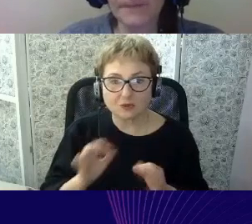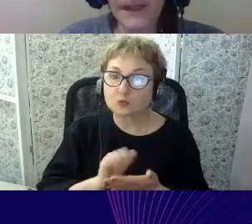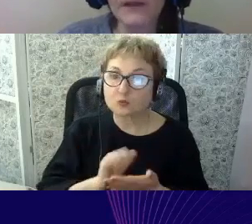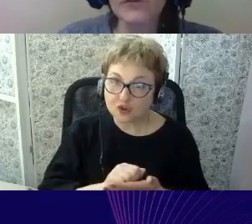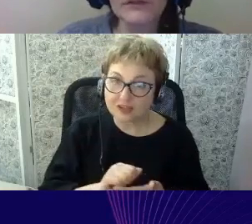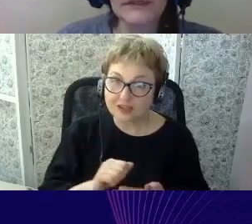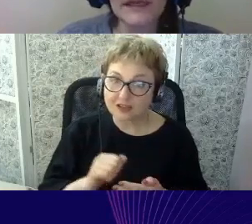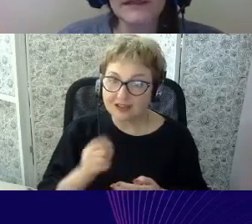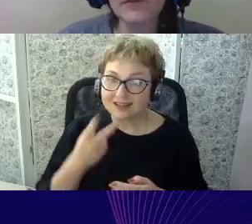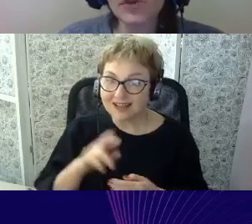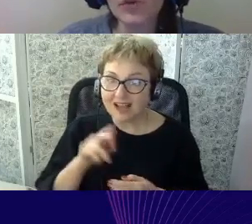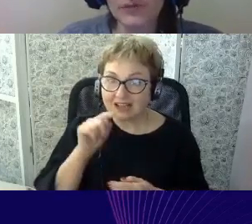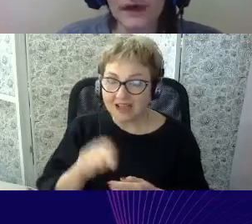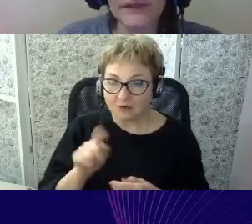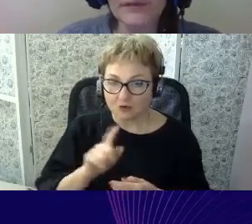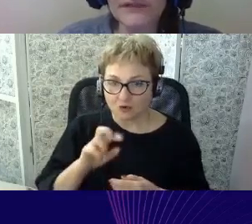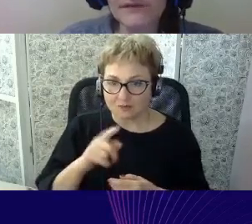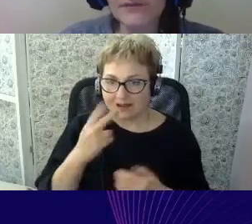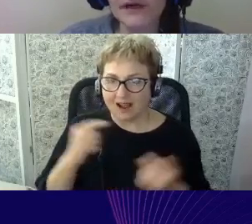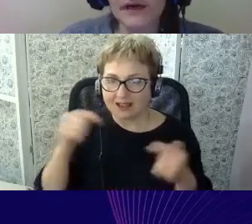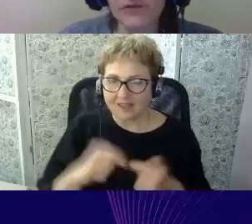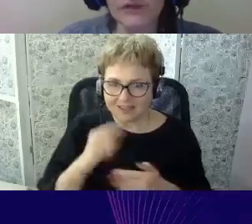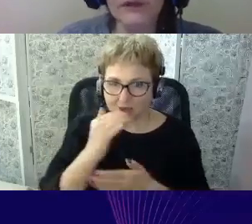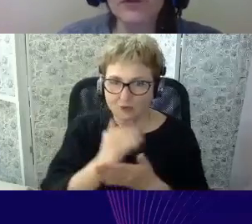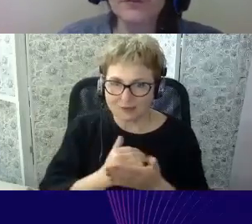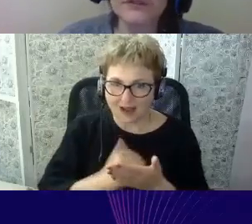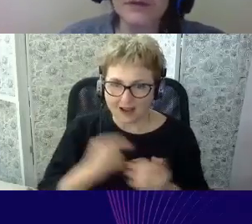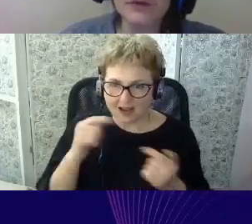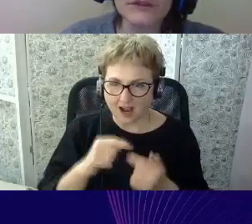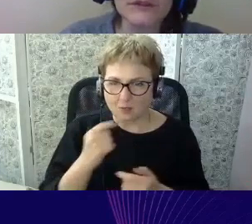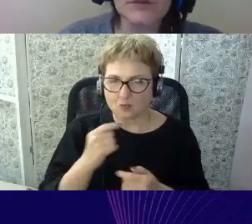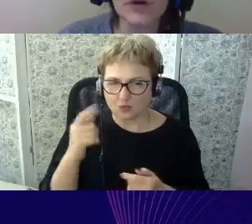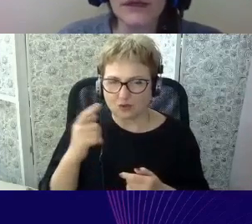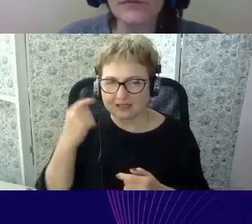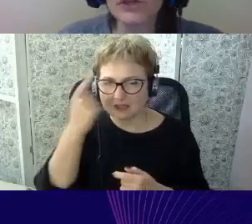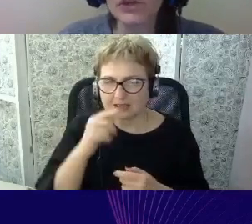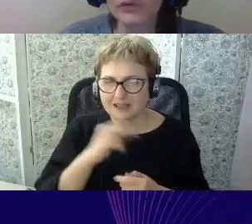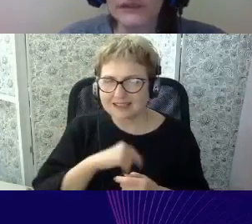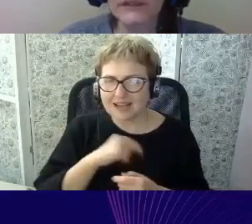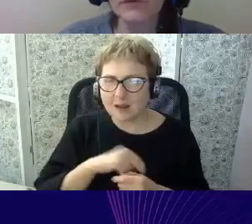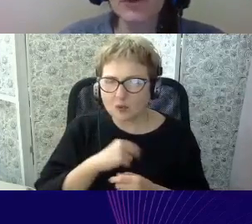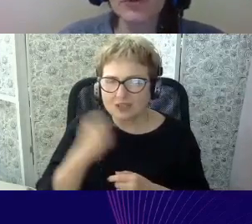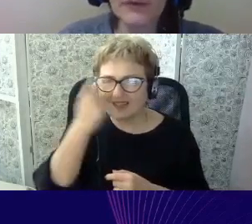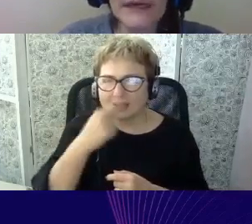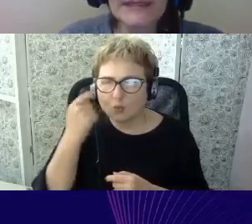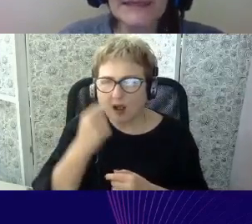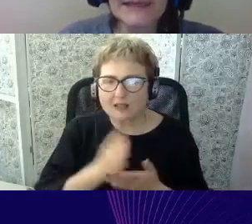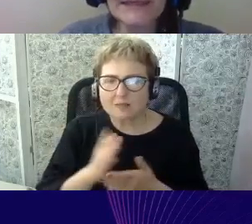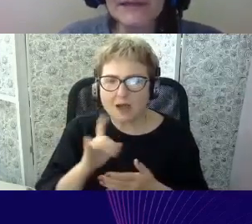нарушение. То есть для того, чтобы адаптировать программу, для того, чтобы разработать индивидуальный маршрут, для того,